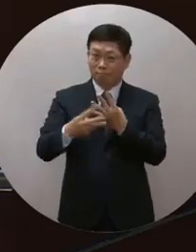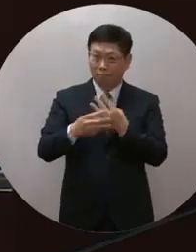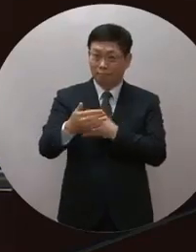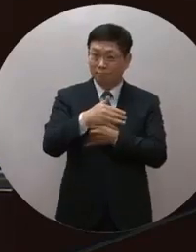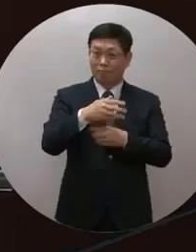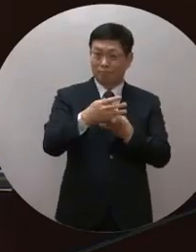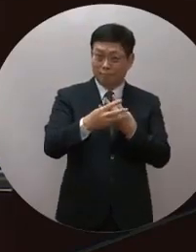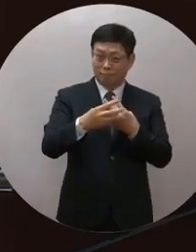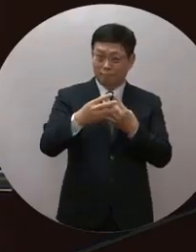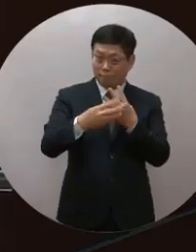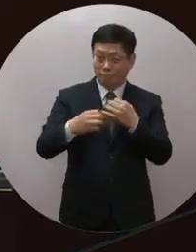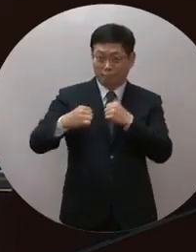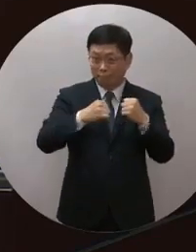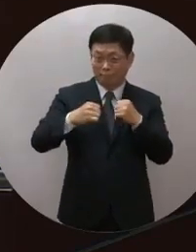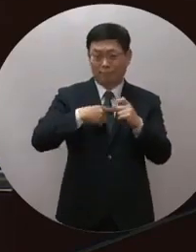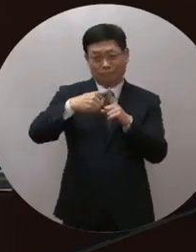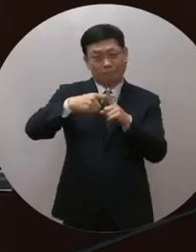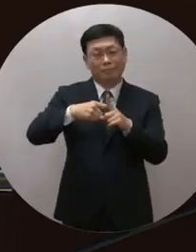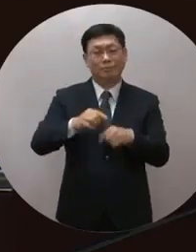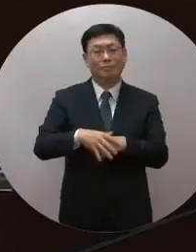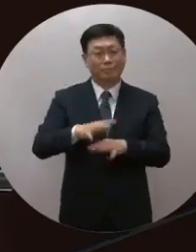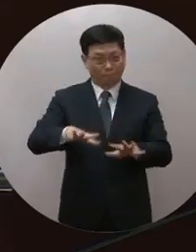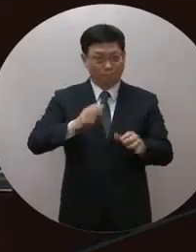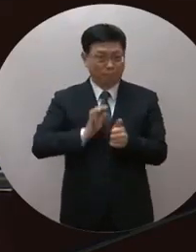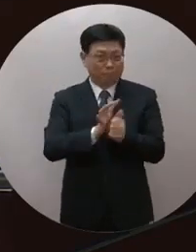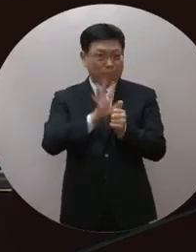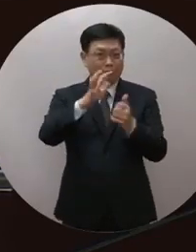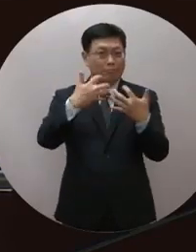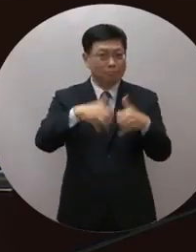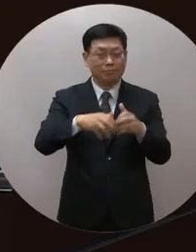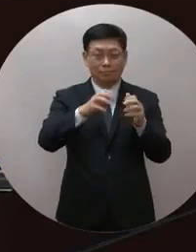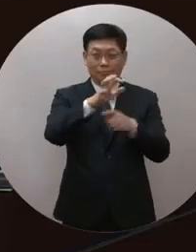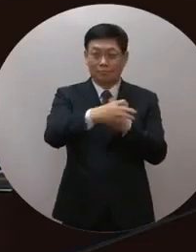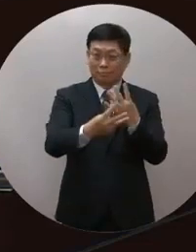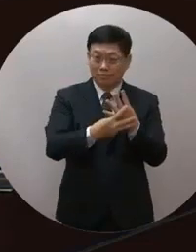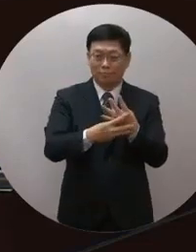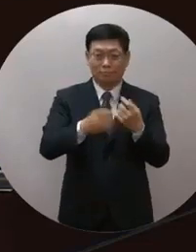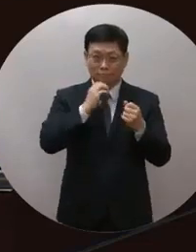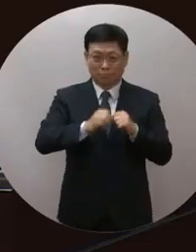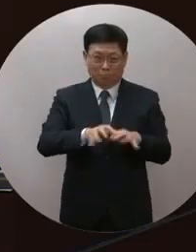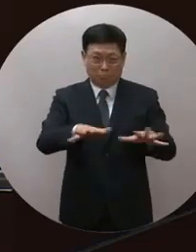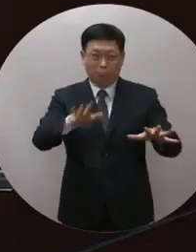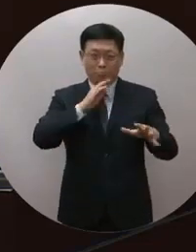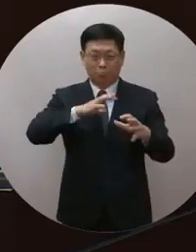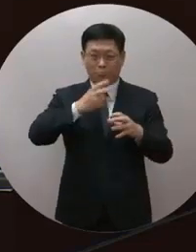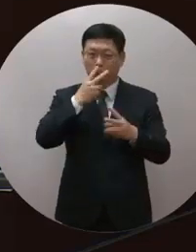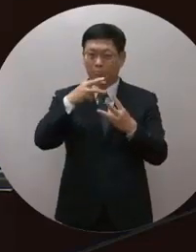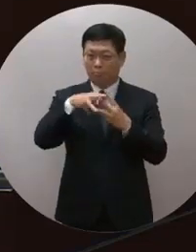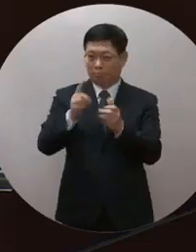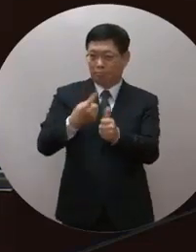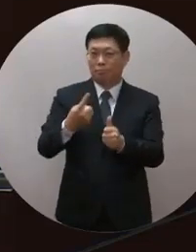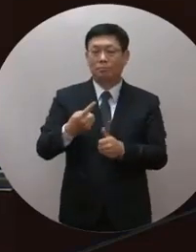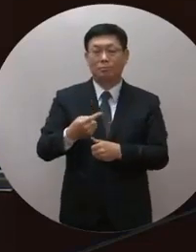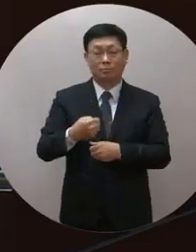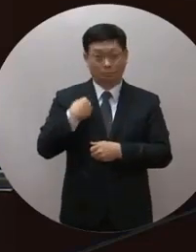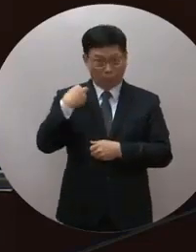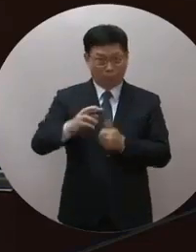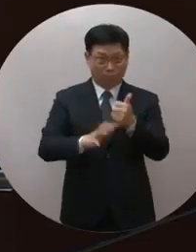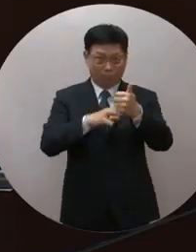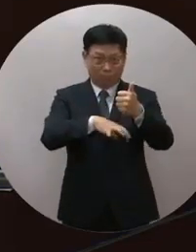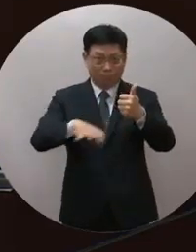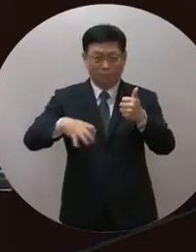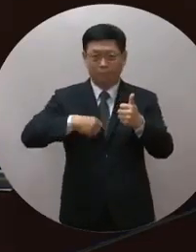争力方面，我们推动有机农业覆盖率名列亚洲第一，各部委全